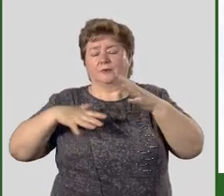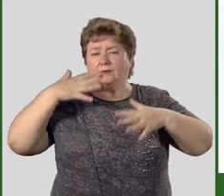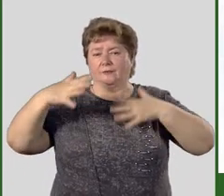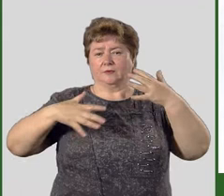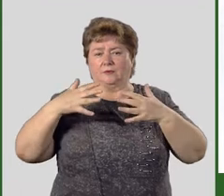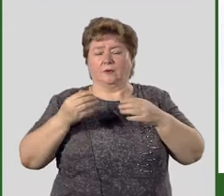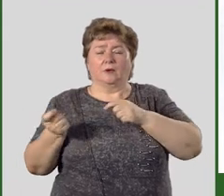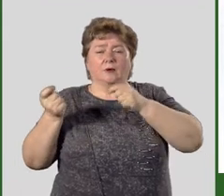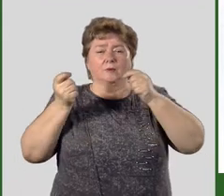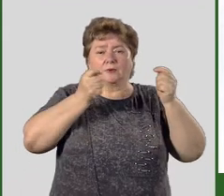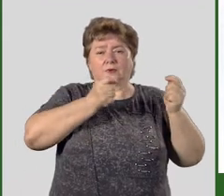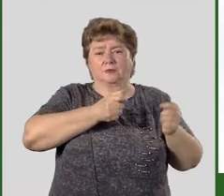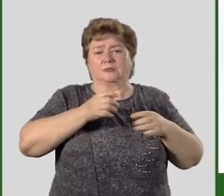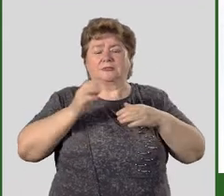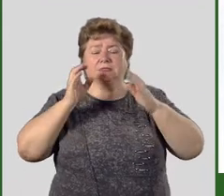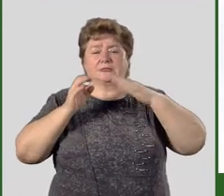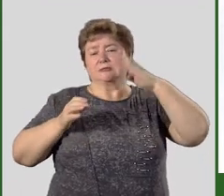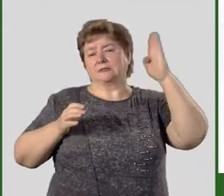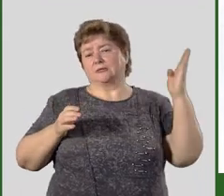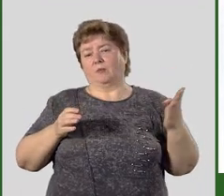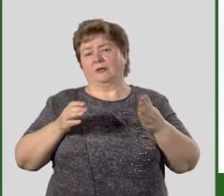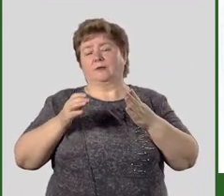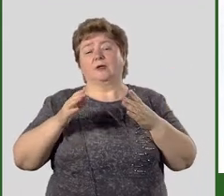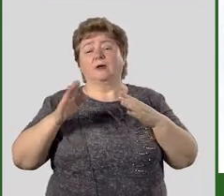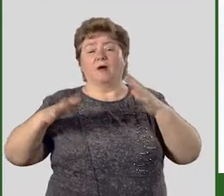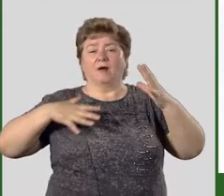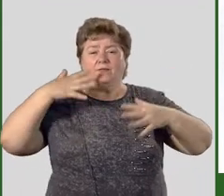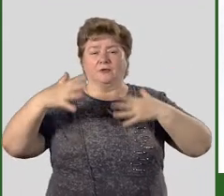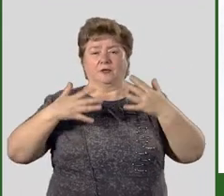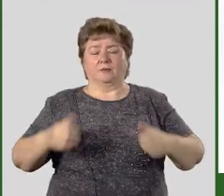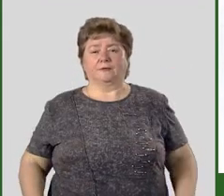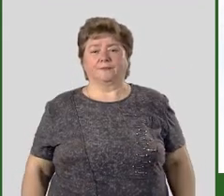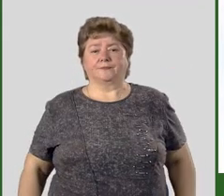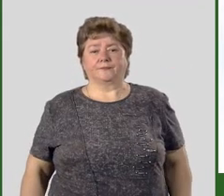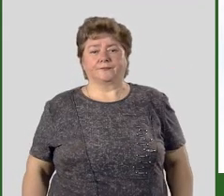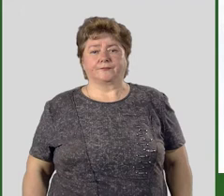масс, приносимых западными ветрами.